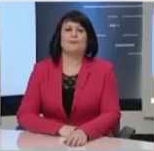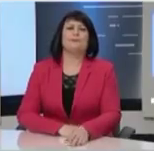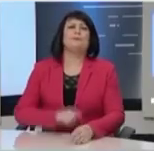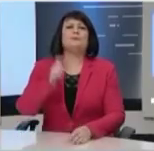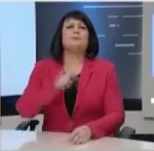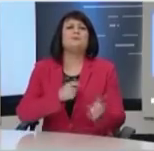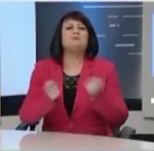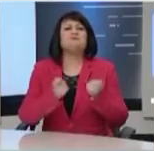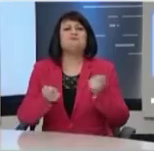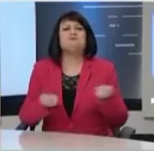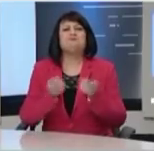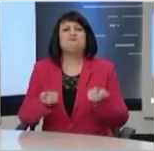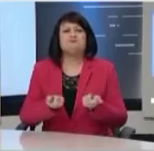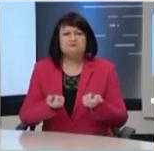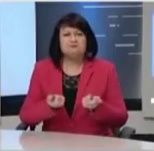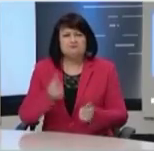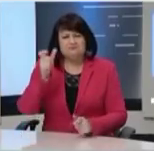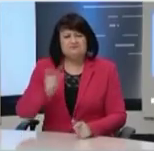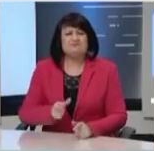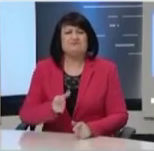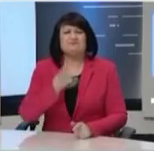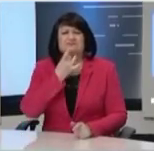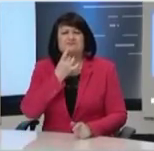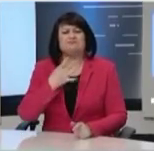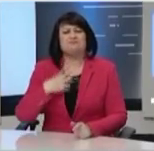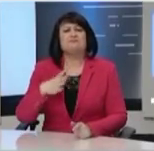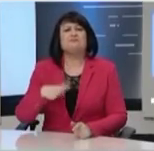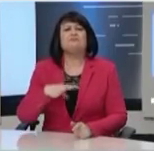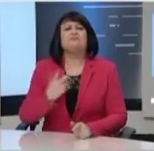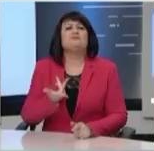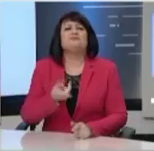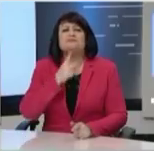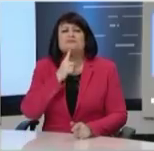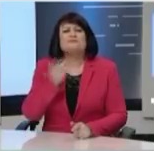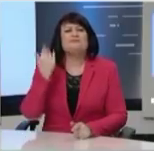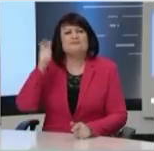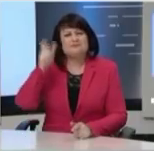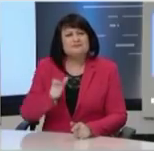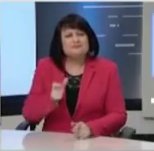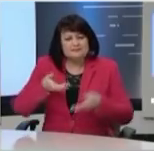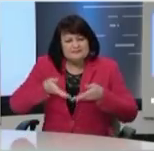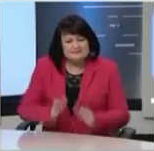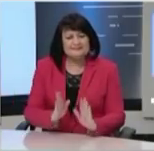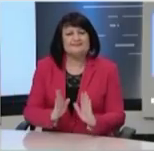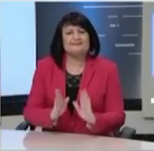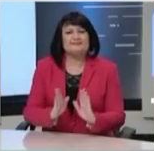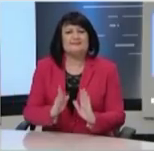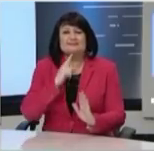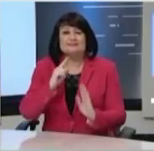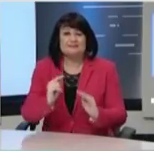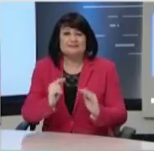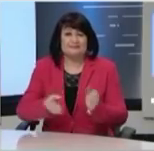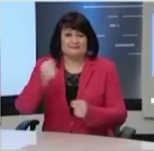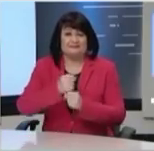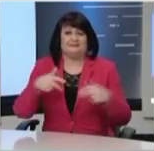την κοινική σας επιθυμία να γυρίσετε εκεί όπου εσείς γεννηθήκατε και μεγαλώσατε, στις καρέκλες της